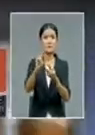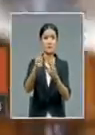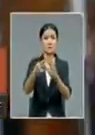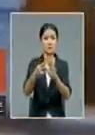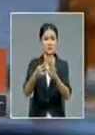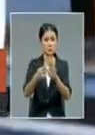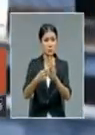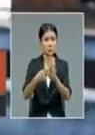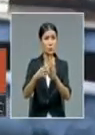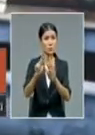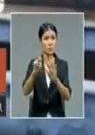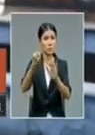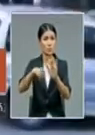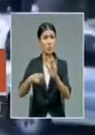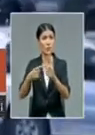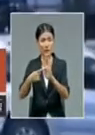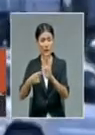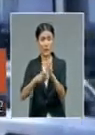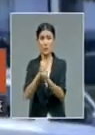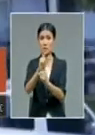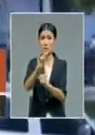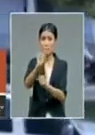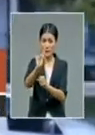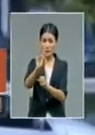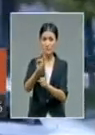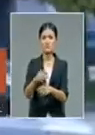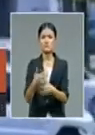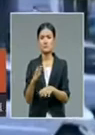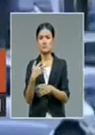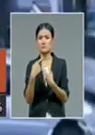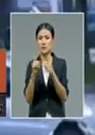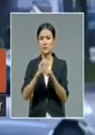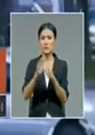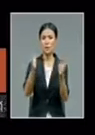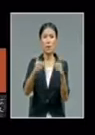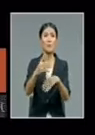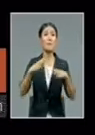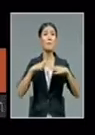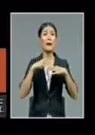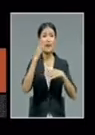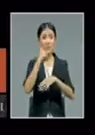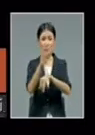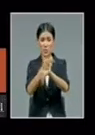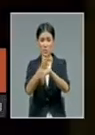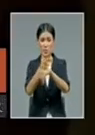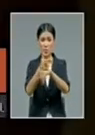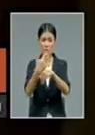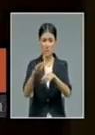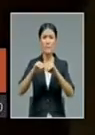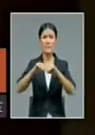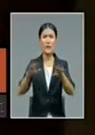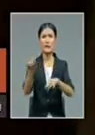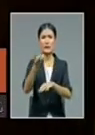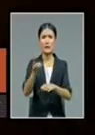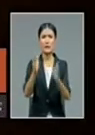วัย28ปีต่อมาเจ้าหน้าที่ได้เปิดเผยแพร่เป็นคลิปวิดีโอห้องพักของเขานะคะภายในมีข้าวของเครื่องใช้รว